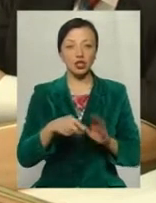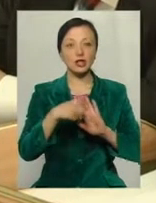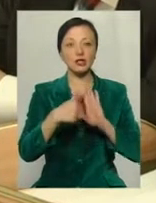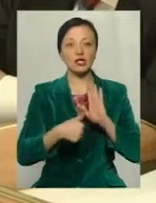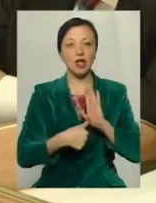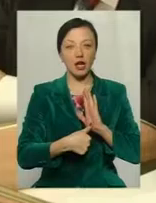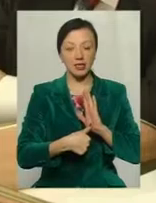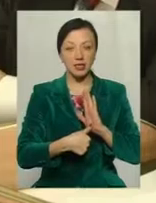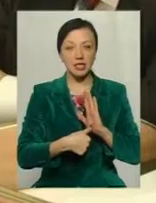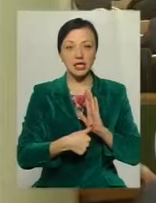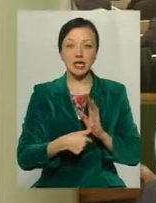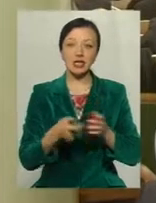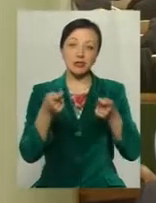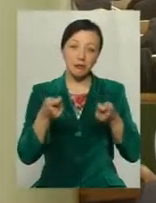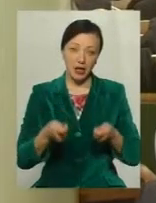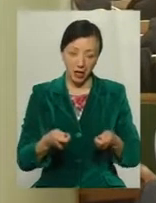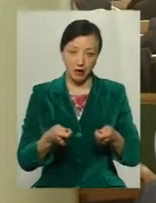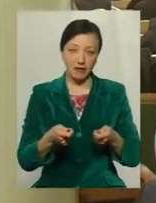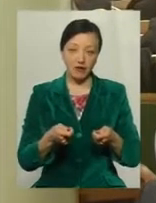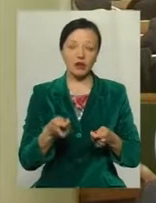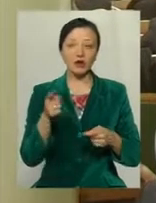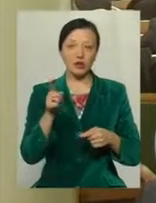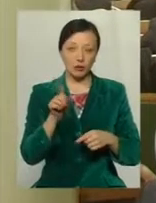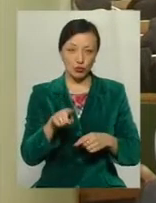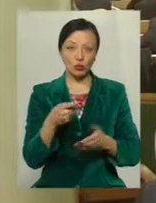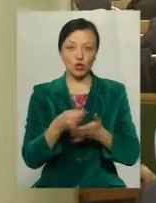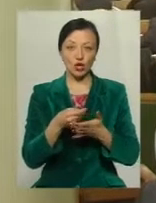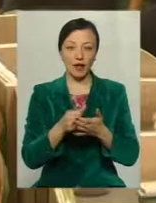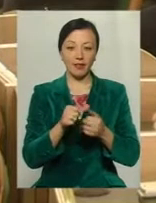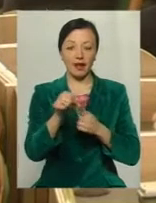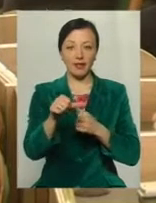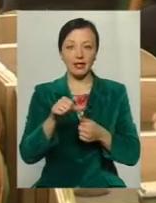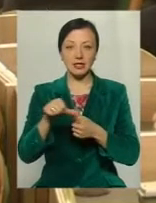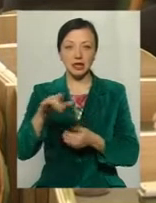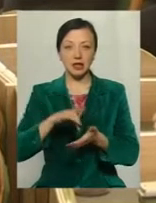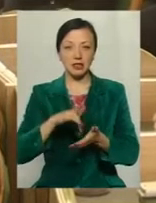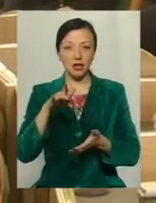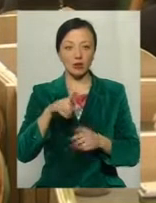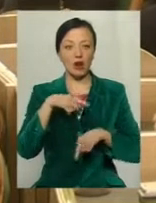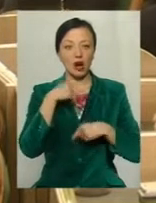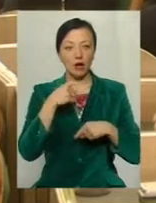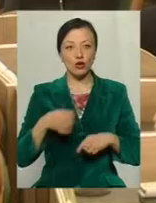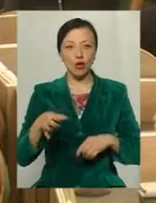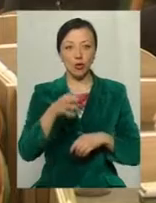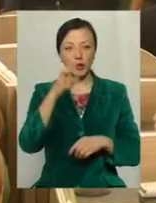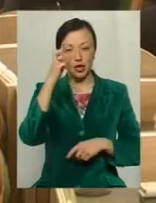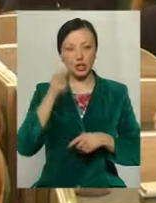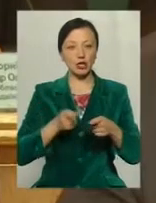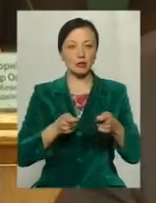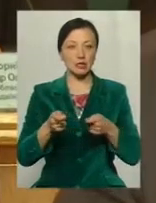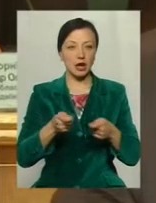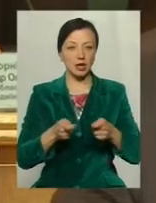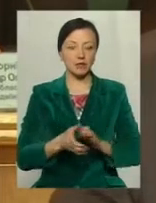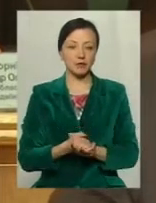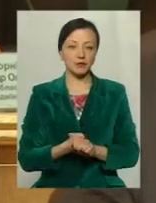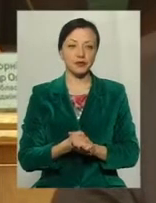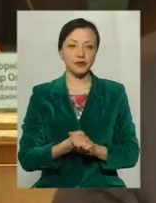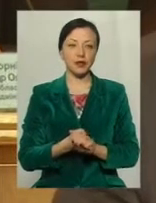В той час, коли міста і об'єднані територіальні громади декларують шалене перевиконання бюджету минулого